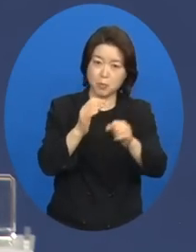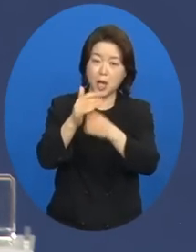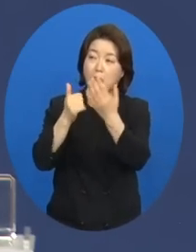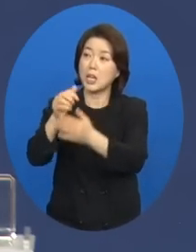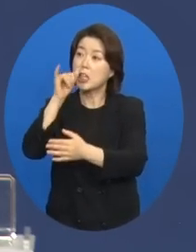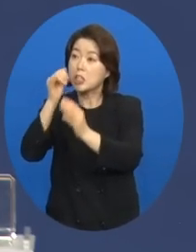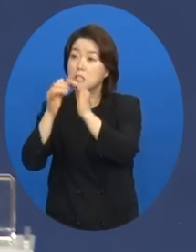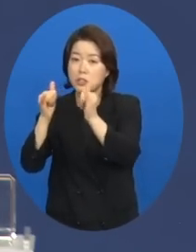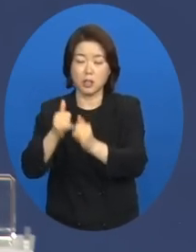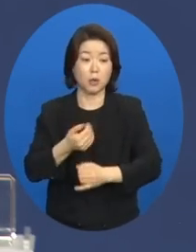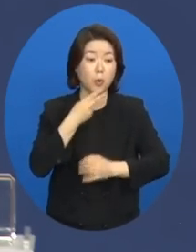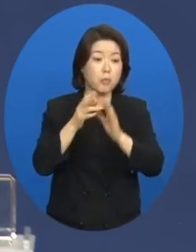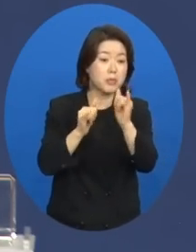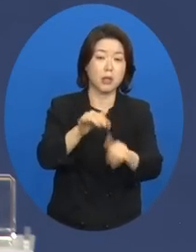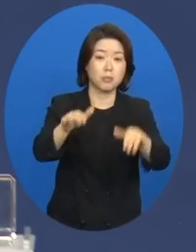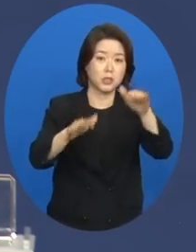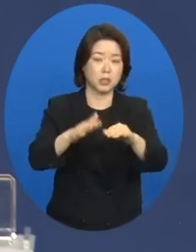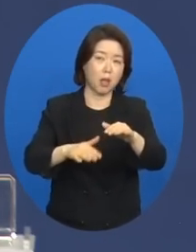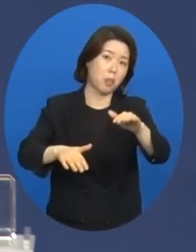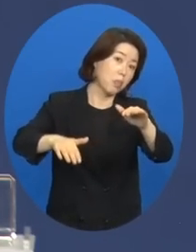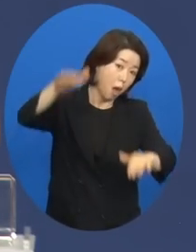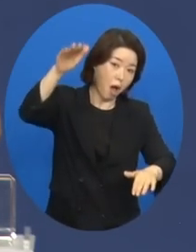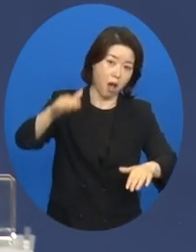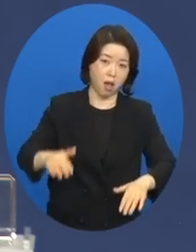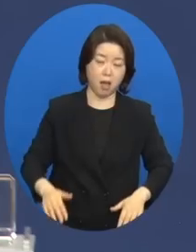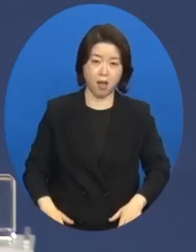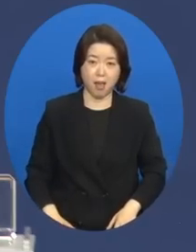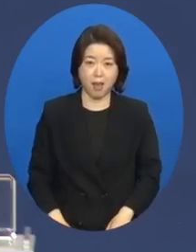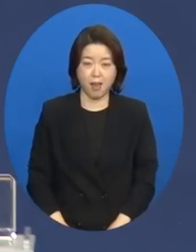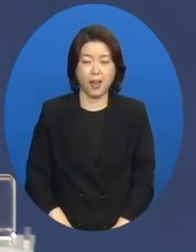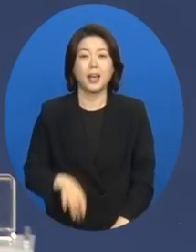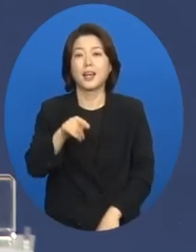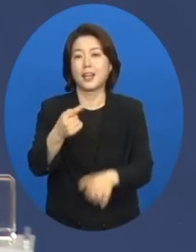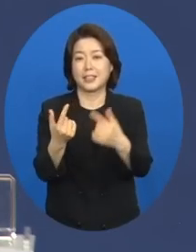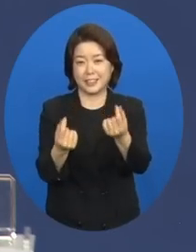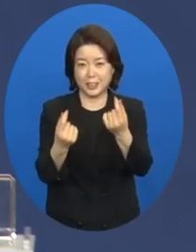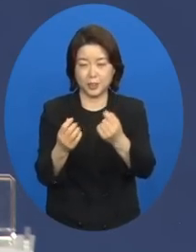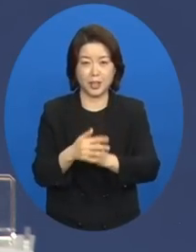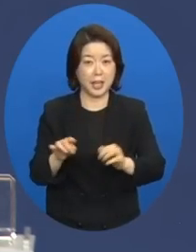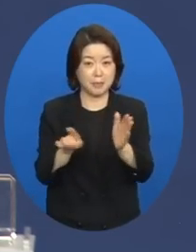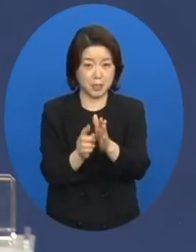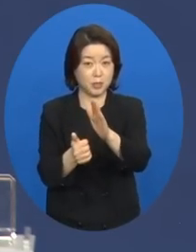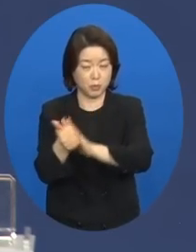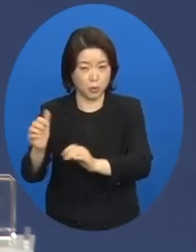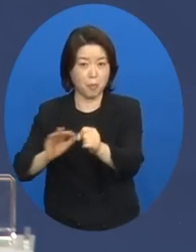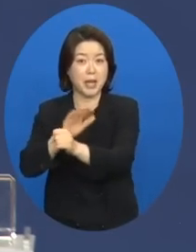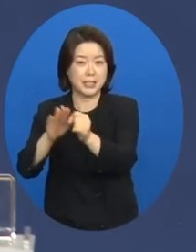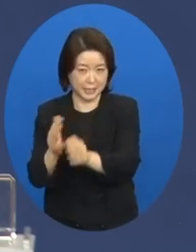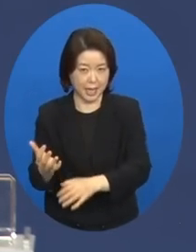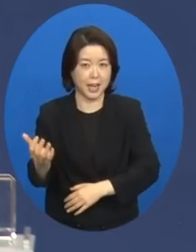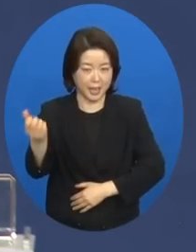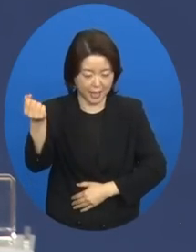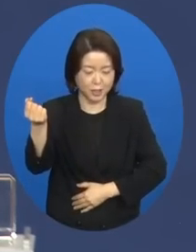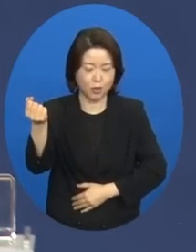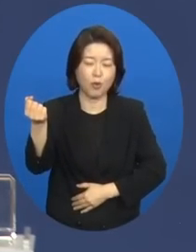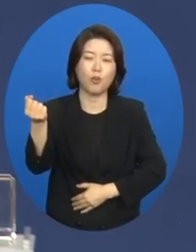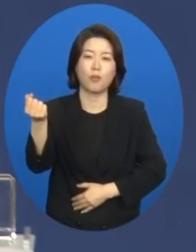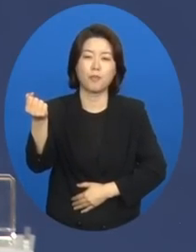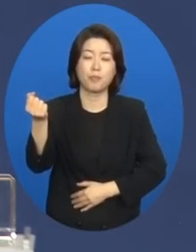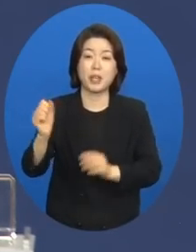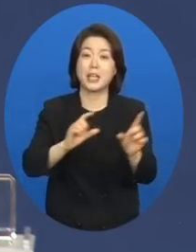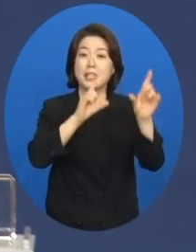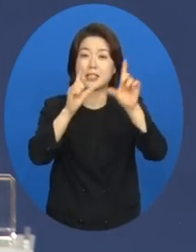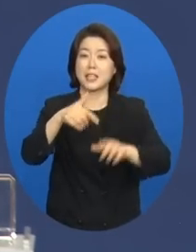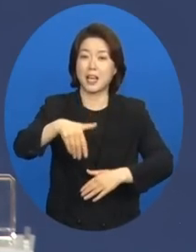사람하고 있는 사람하고 차이는 하늘 땅 차이예요. 그래서 어쨌든 그렇게 이 믿음과 소망과 사랑을 가지고